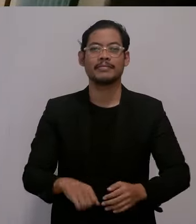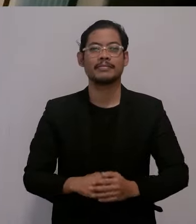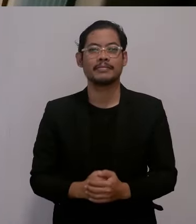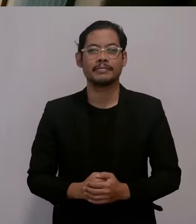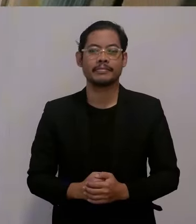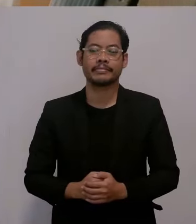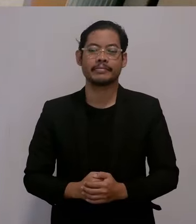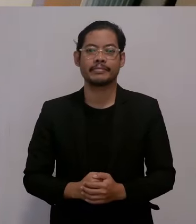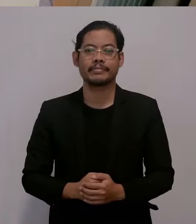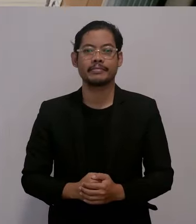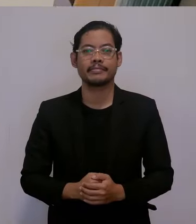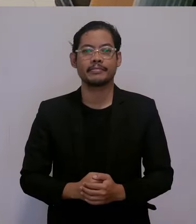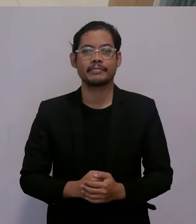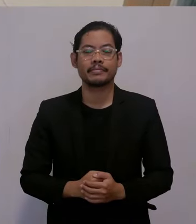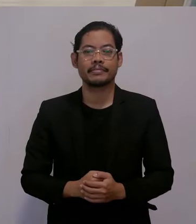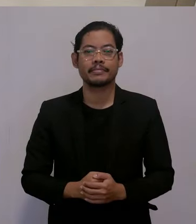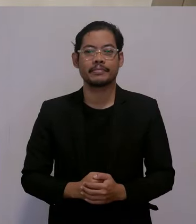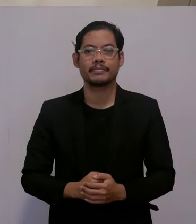block,